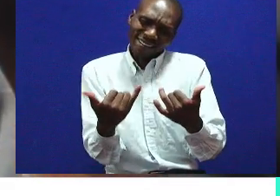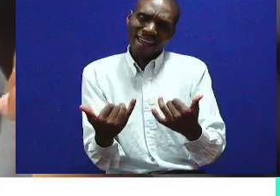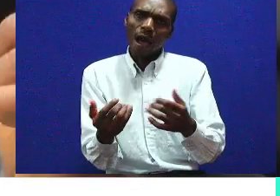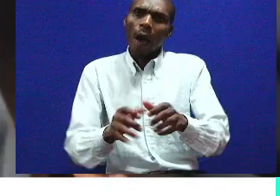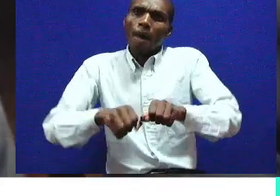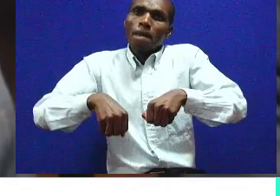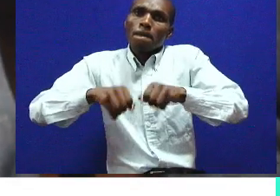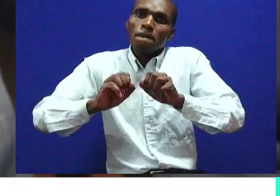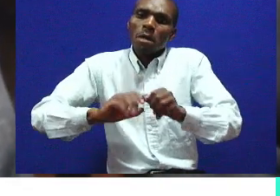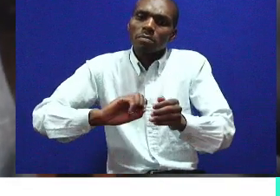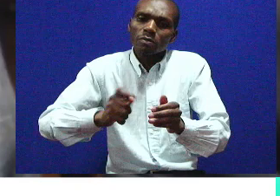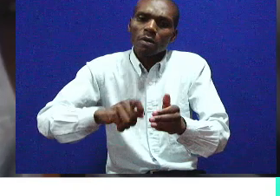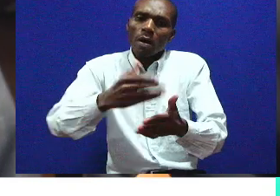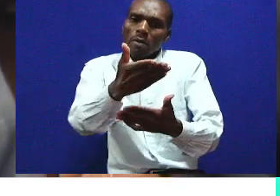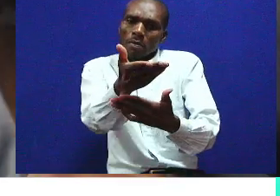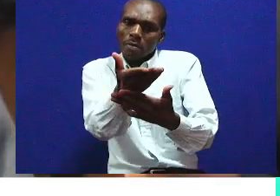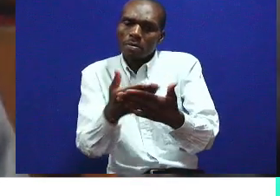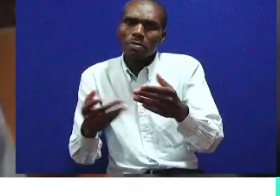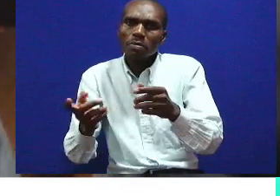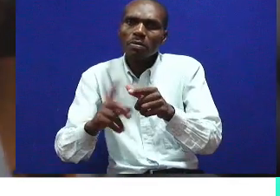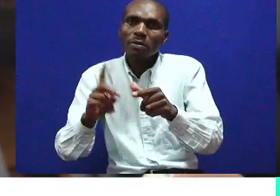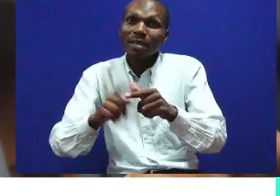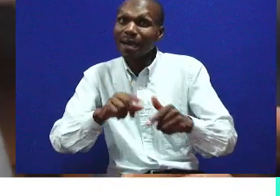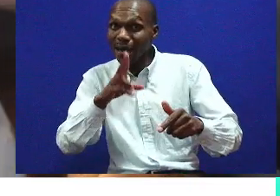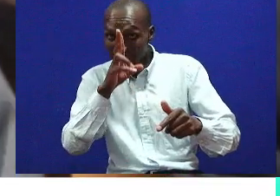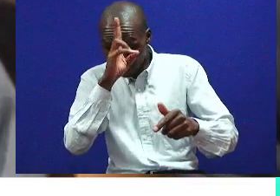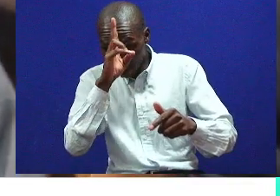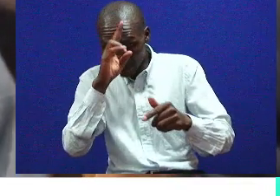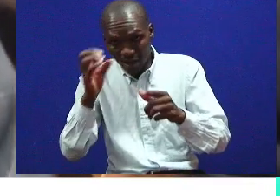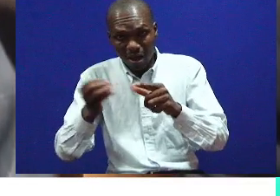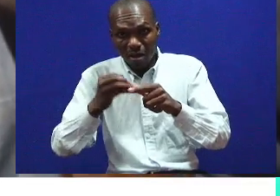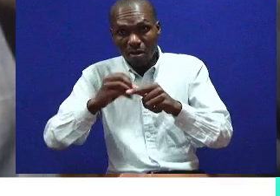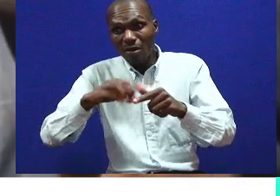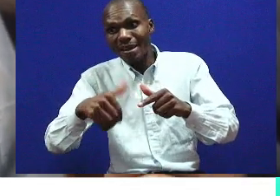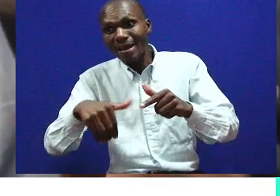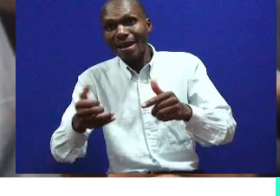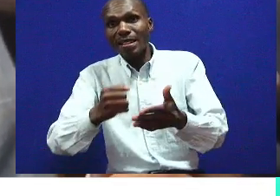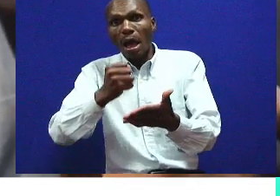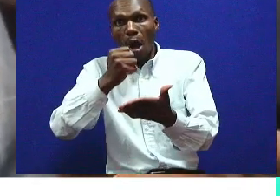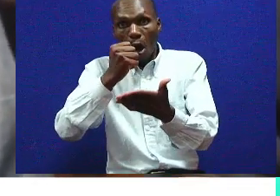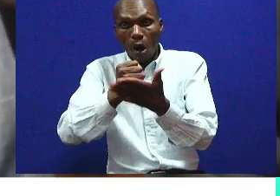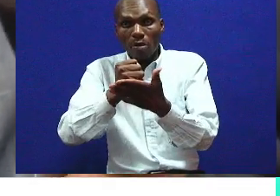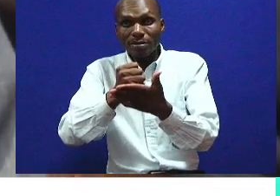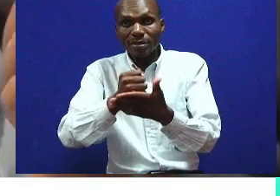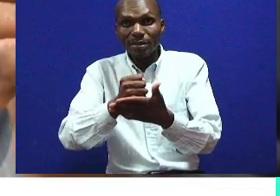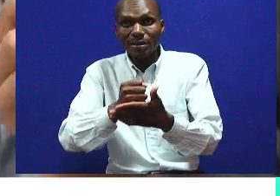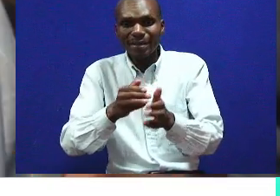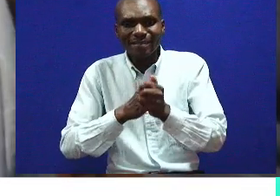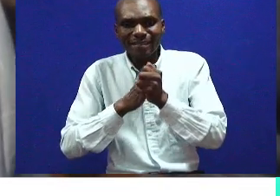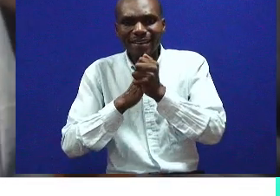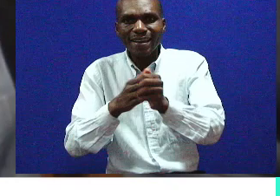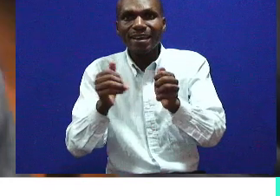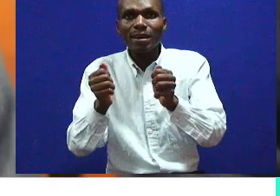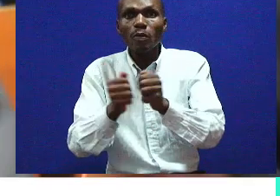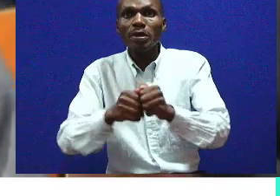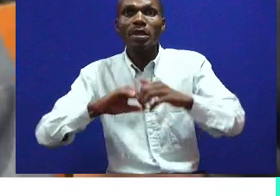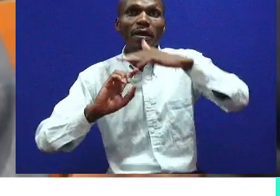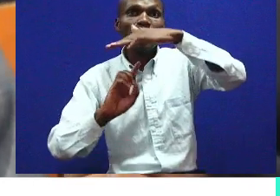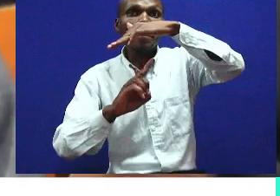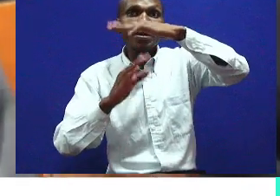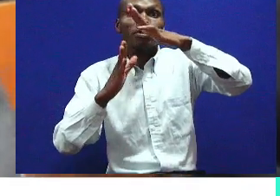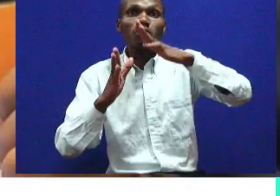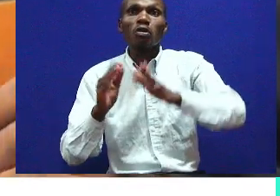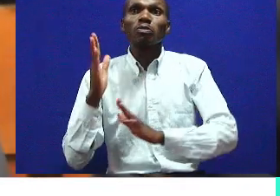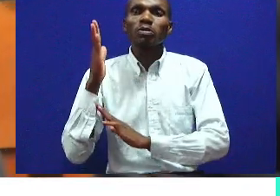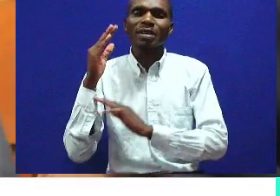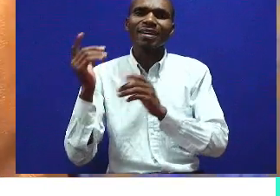te kuri ke statement as a police or say service ya security headed by Kindiki nga mangana